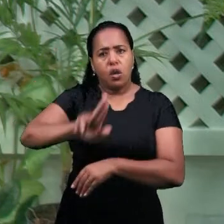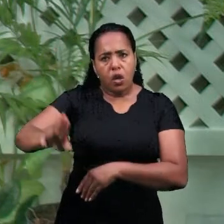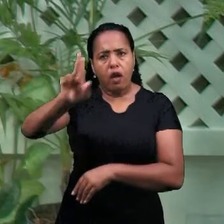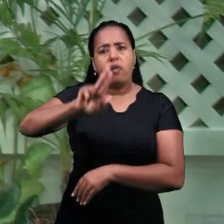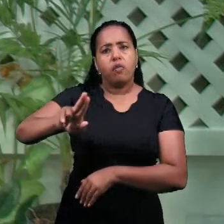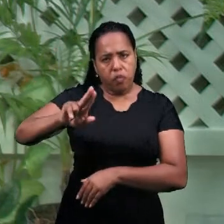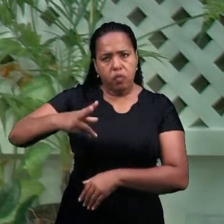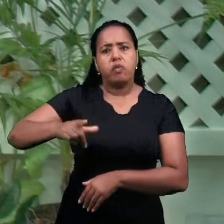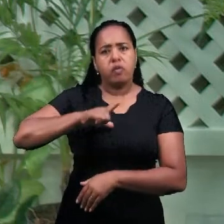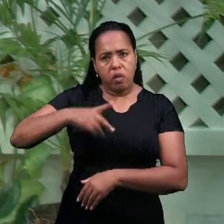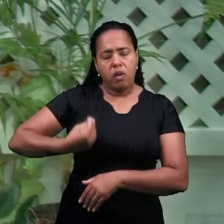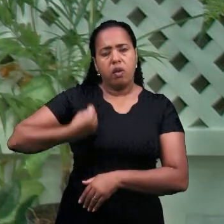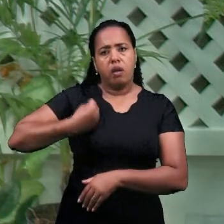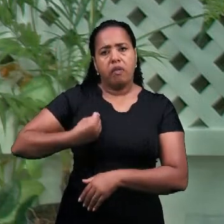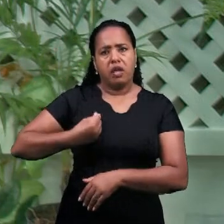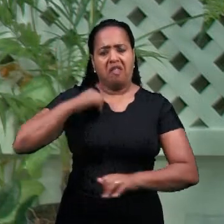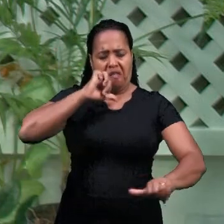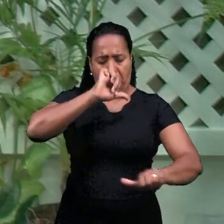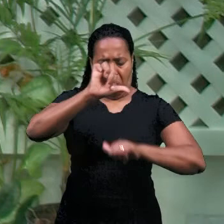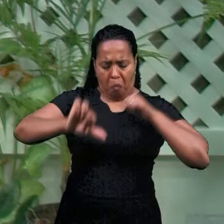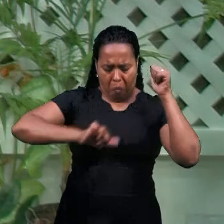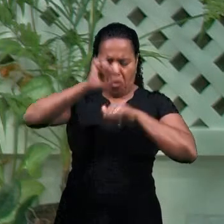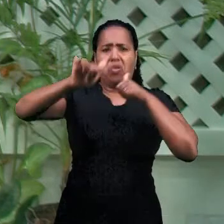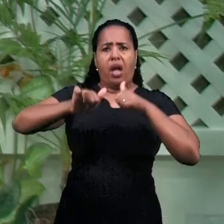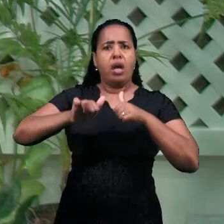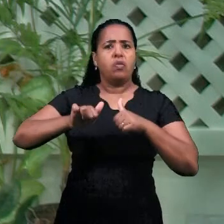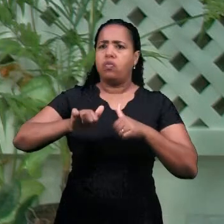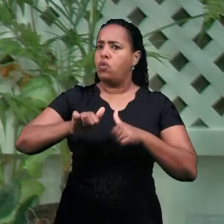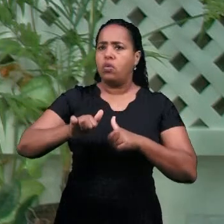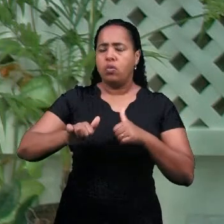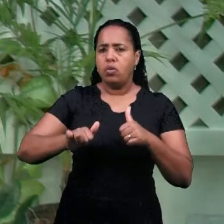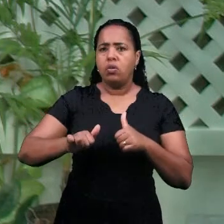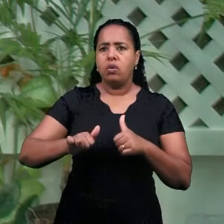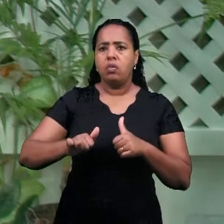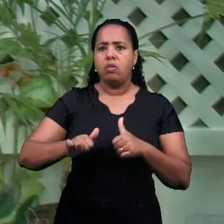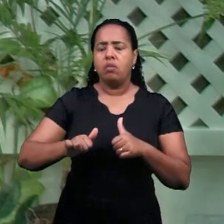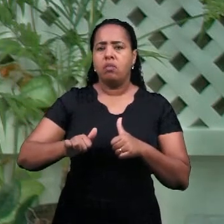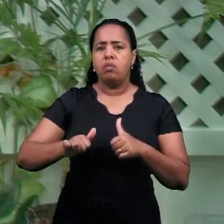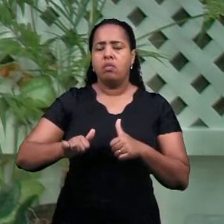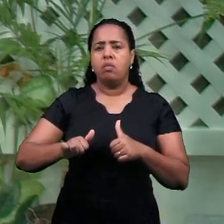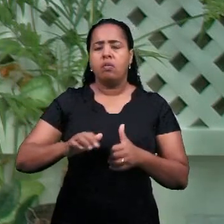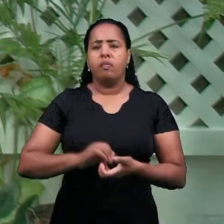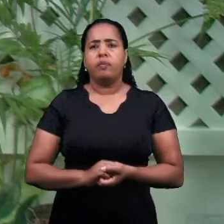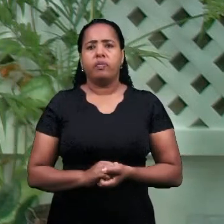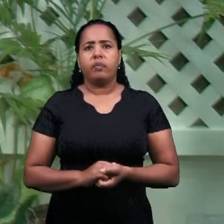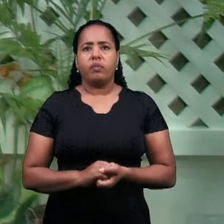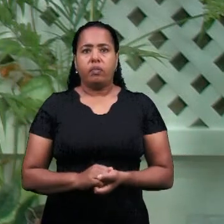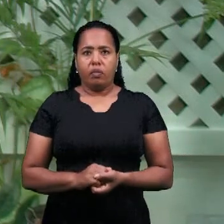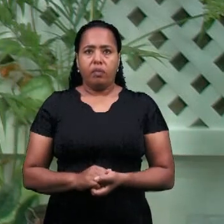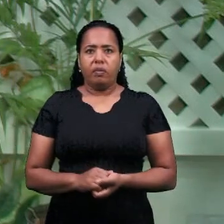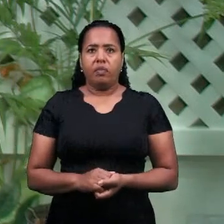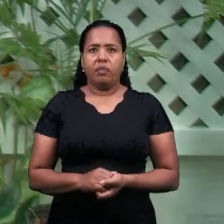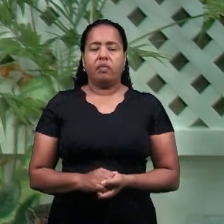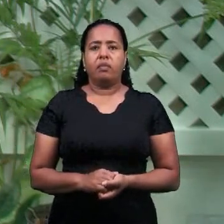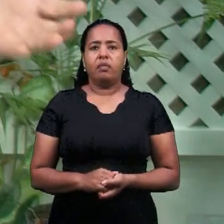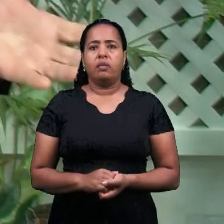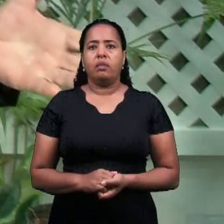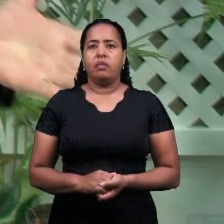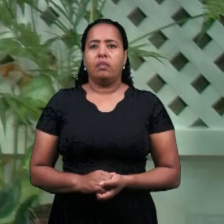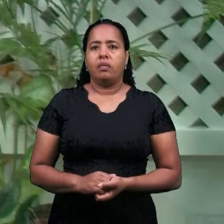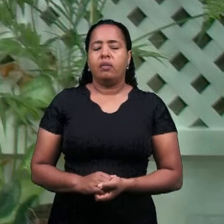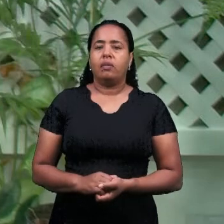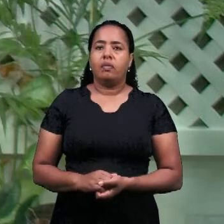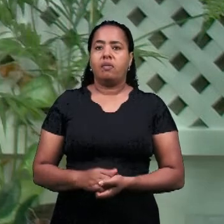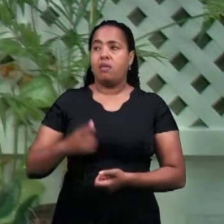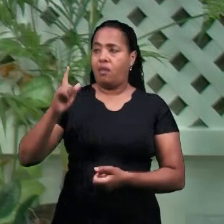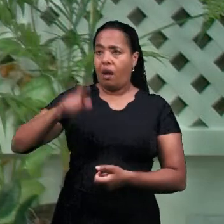Personne change ce qui est biblique. Il a parlé en langue qu'il y ait l'interprétation. L'interprétation, c'est la révélation,